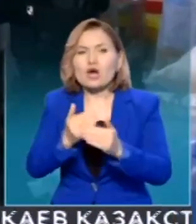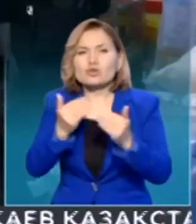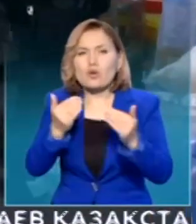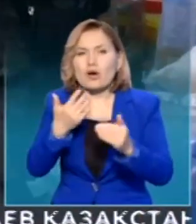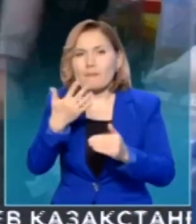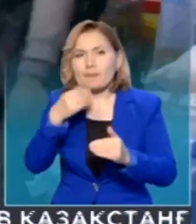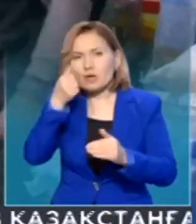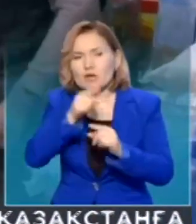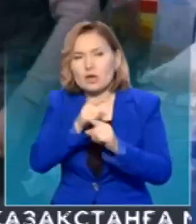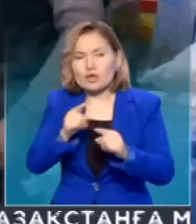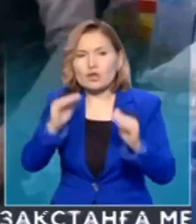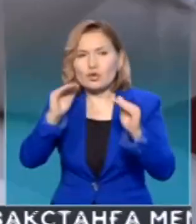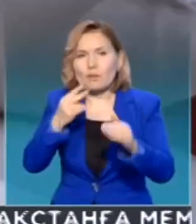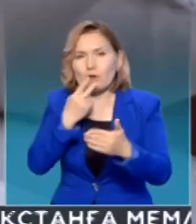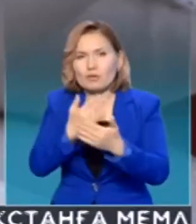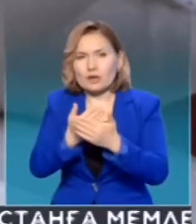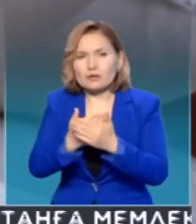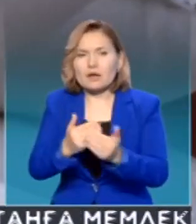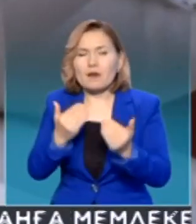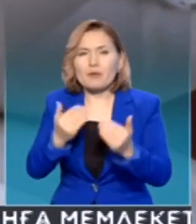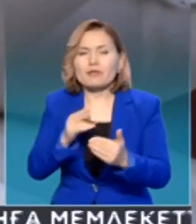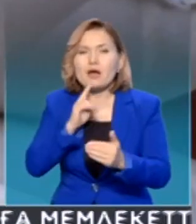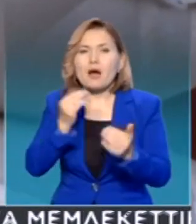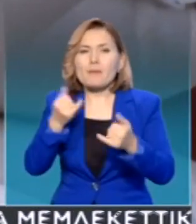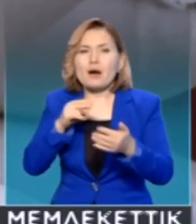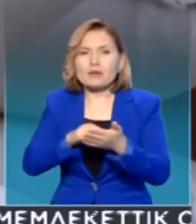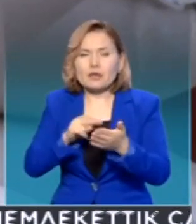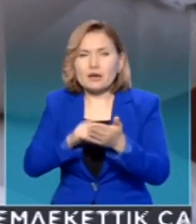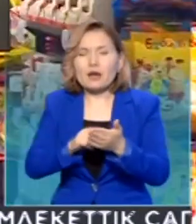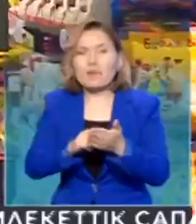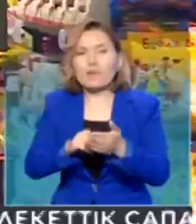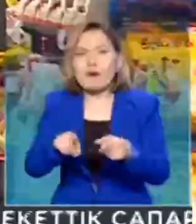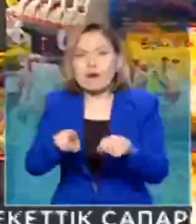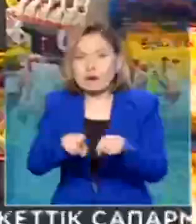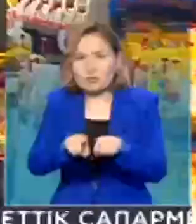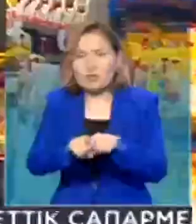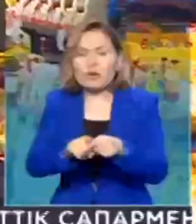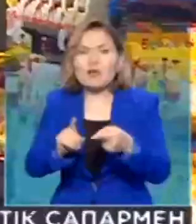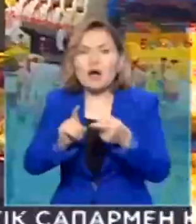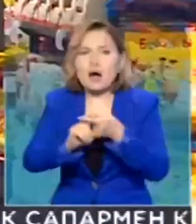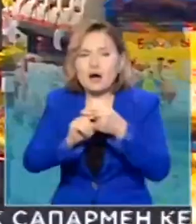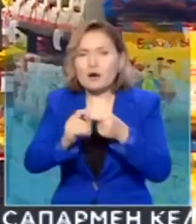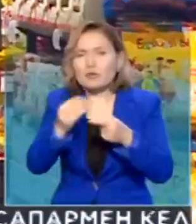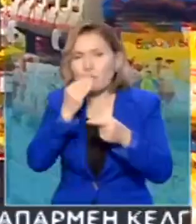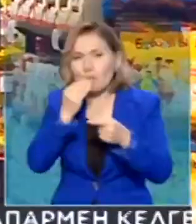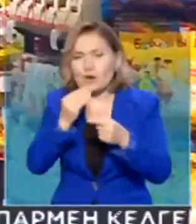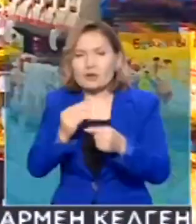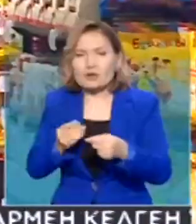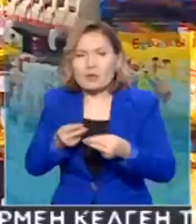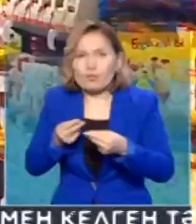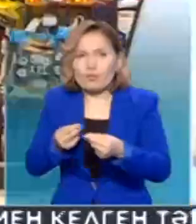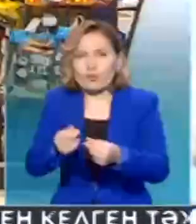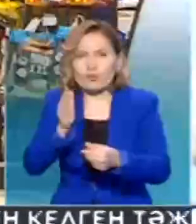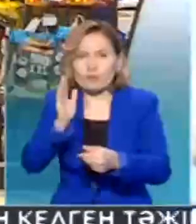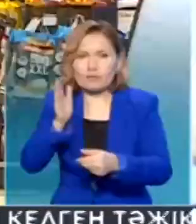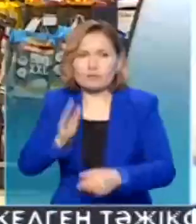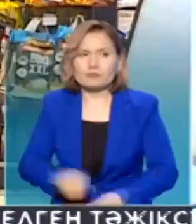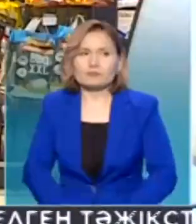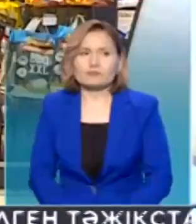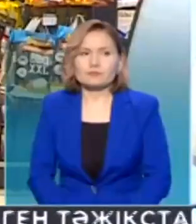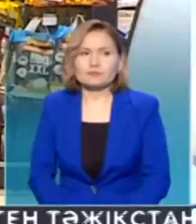5 жылдағы ең төменгі көрсеткіш. Енді жанармай бағасы азық-түлікке қатты әсер етпеу үшін тиісті шараларды қабылдадық деп